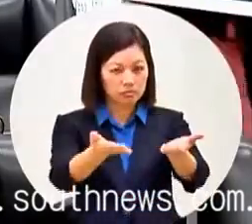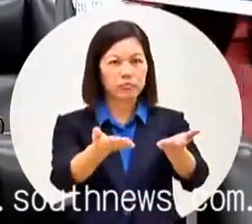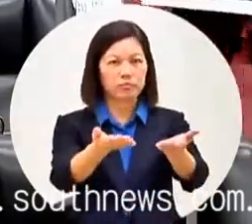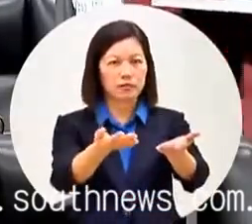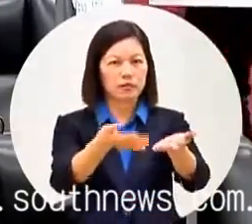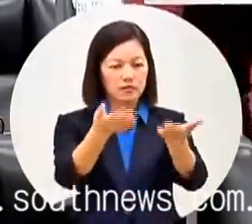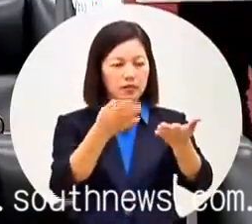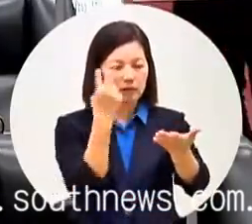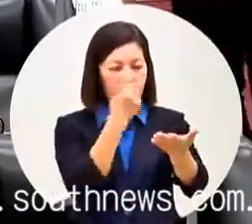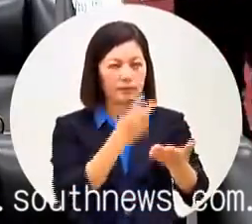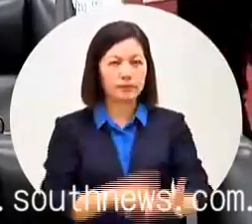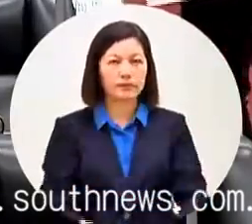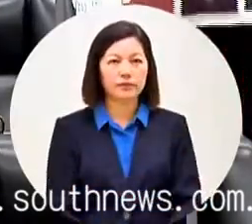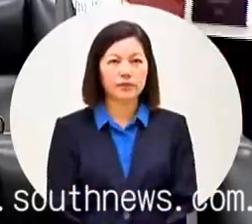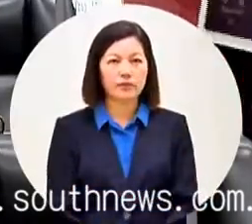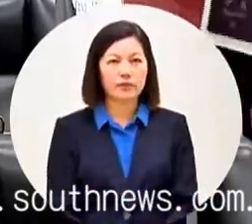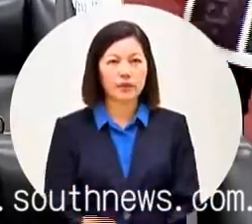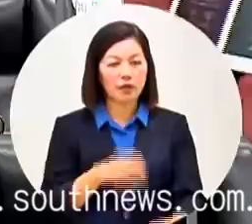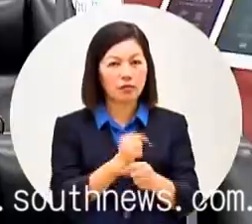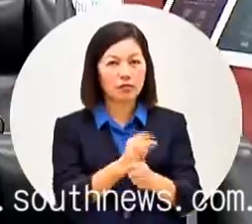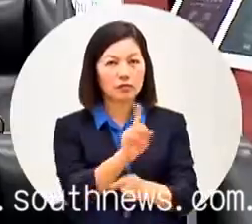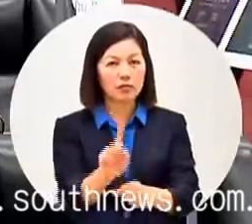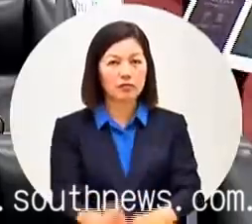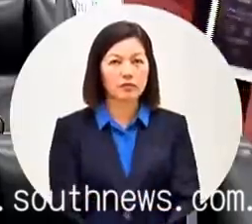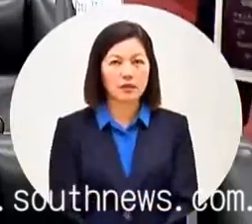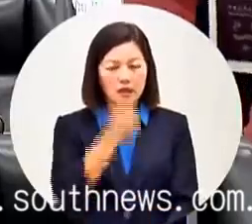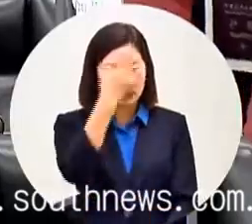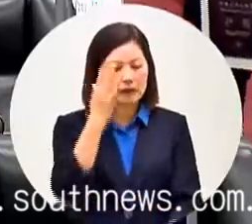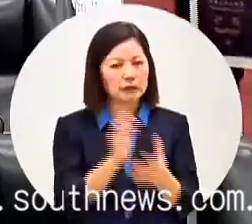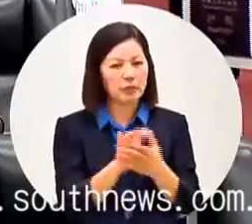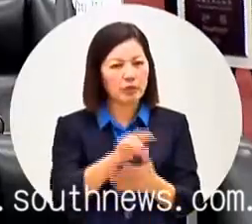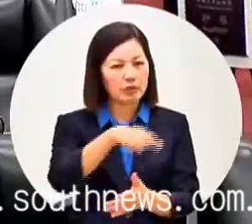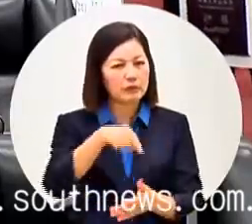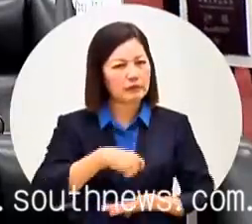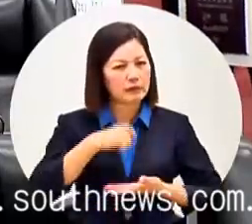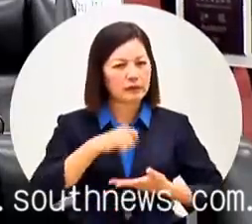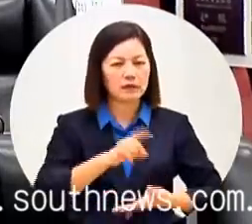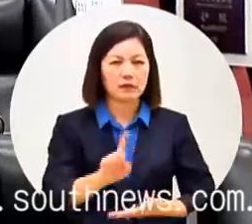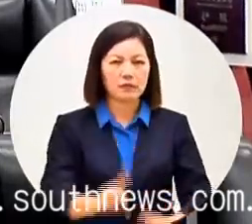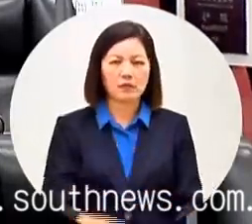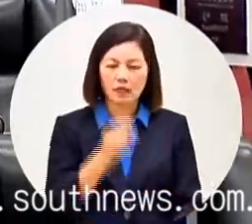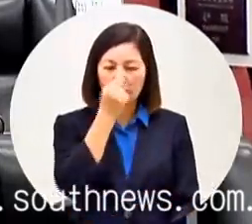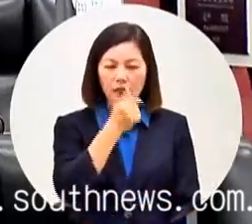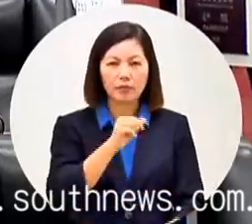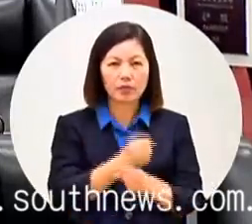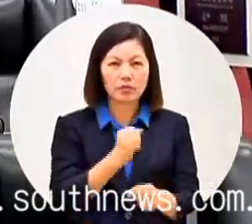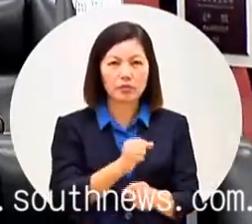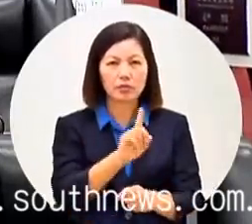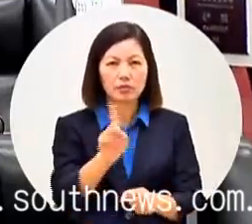吼？他做什么呢？吼，这个年轻朋友他很担心吼，所以他特别做了一